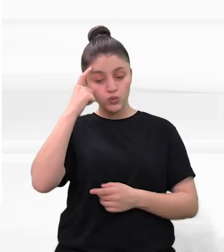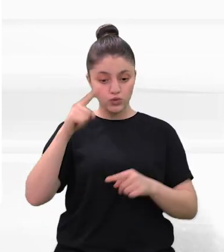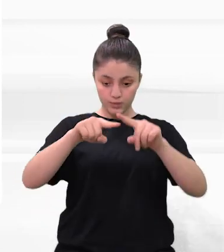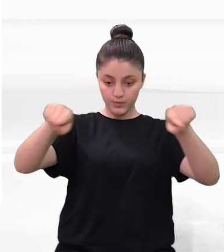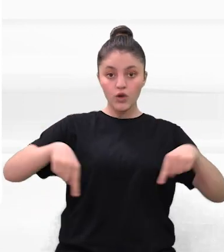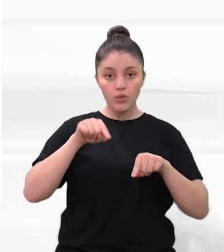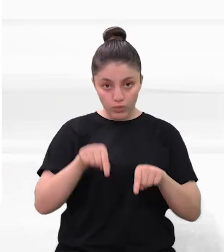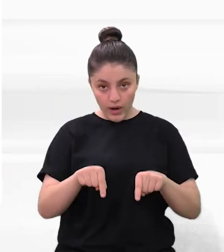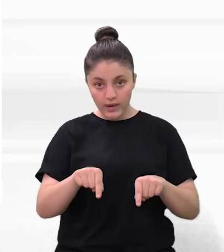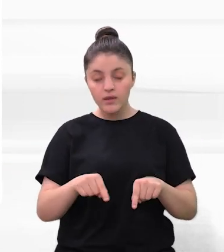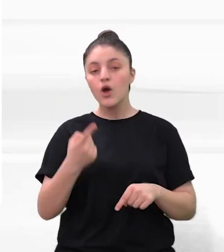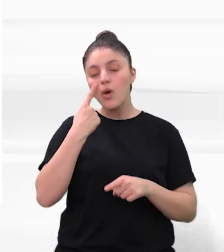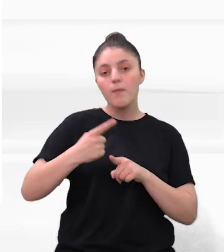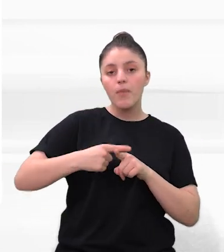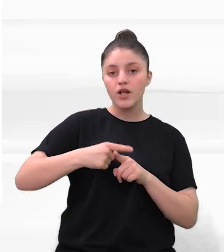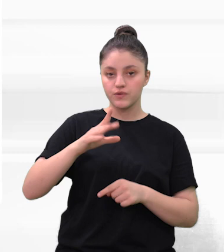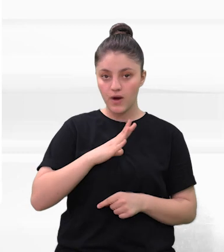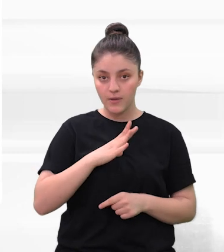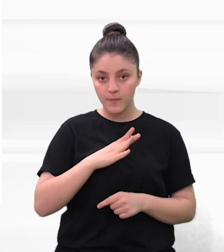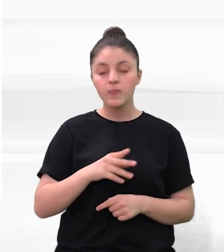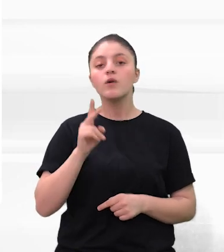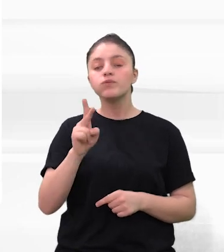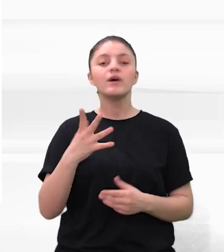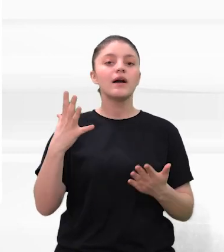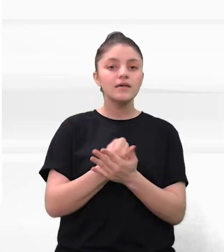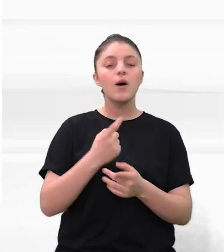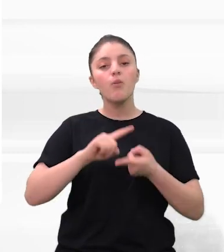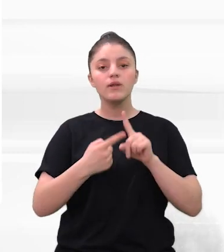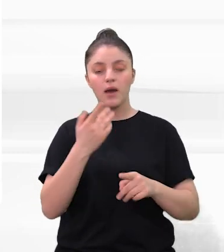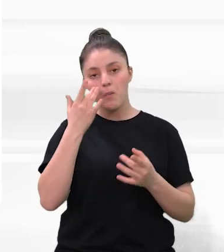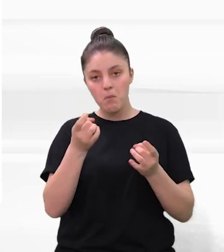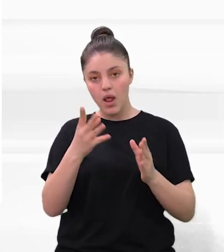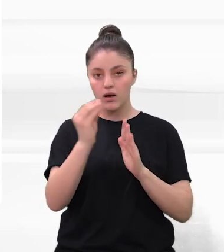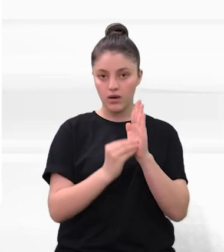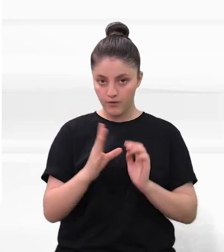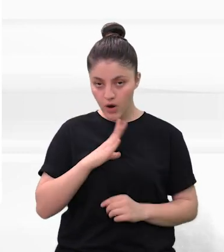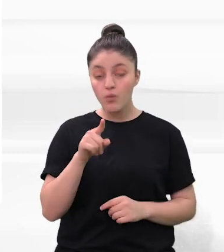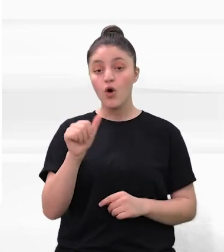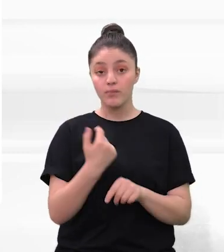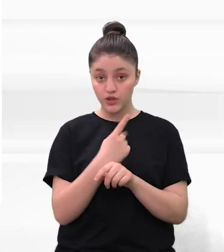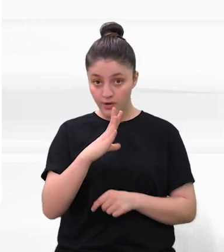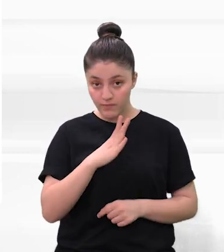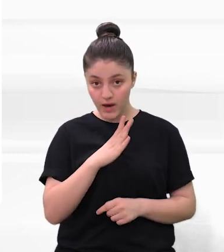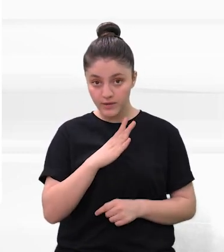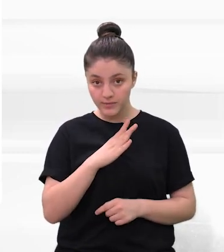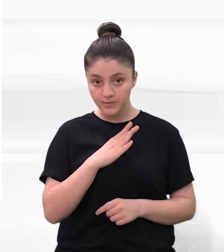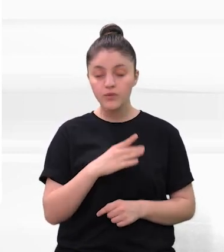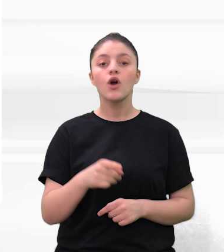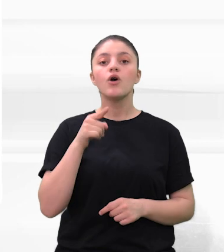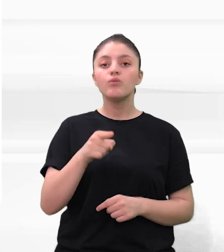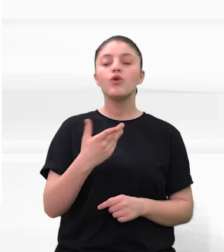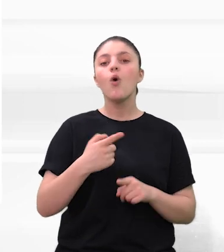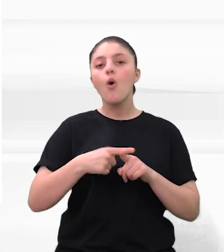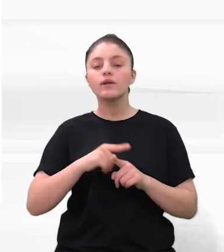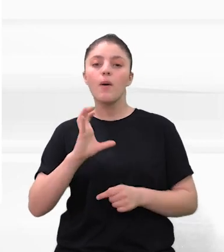coğrafya Hayır arasında paylaştırılıyor yani seçmen Fetih politikasını bir noktada veriliyor ve Burası önemli dikkat edin ülkeler ortak